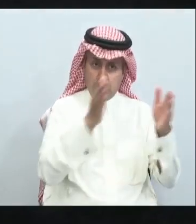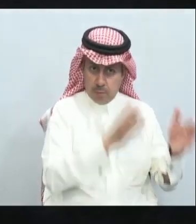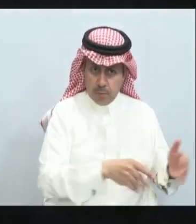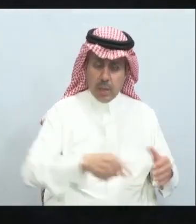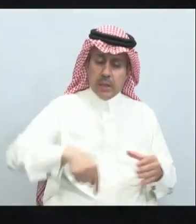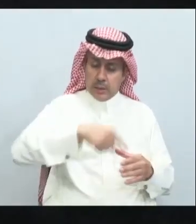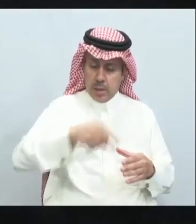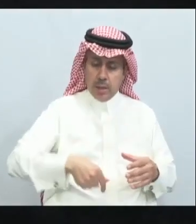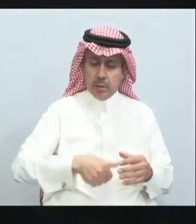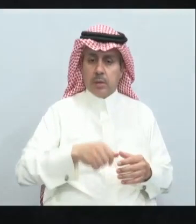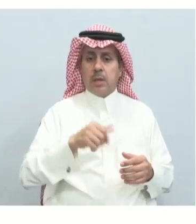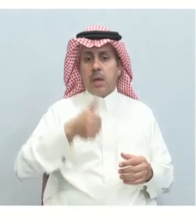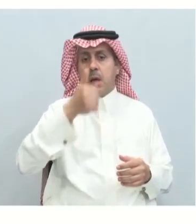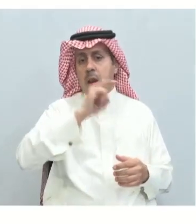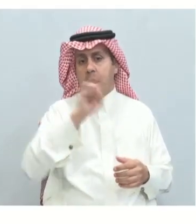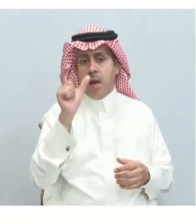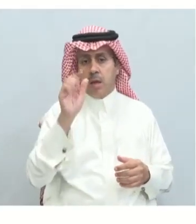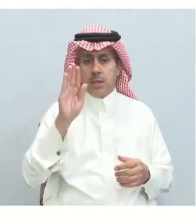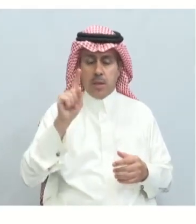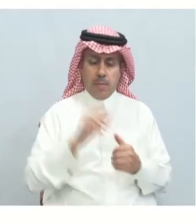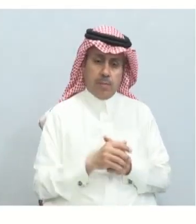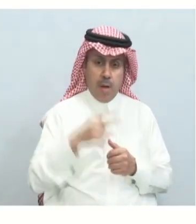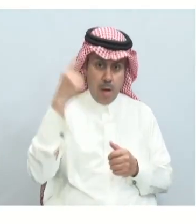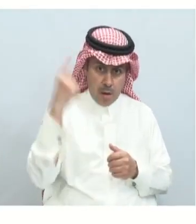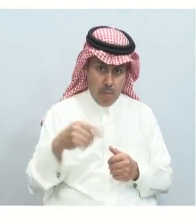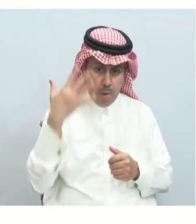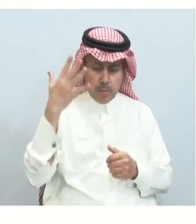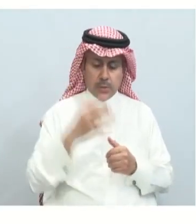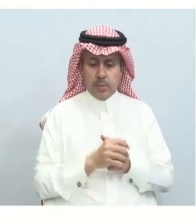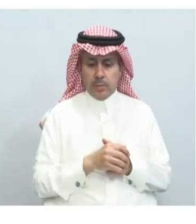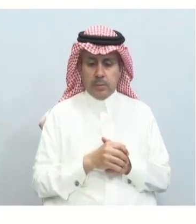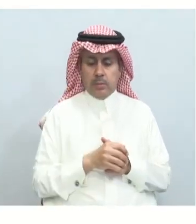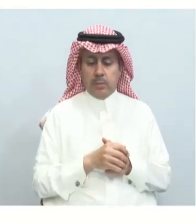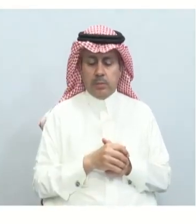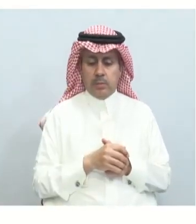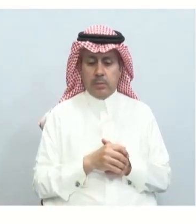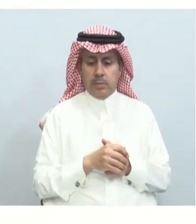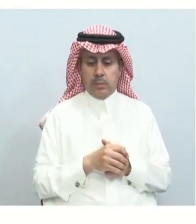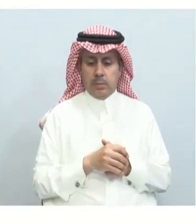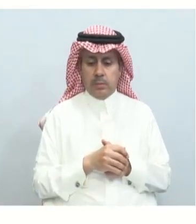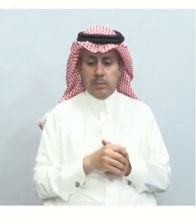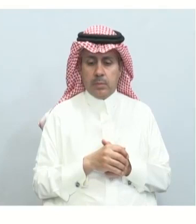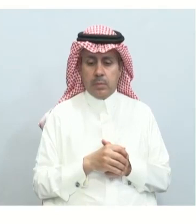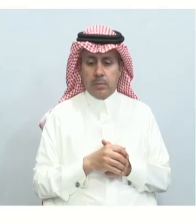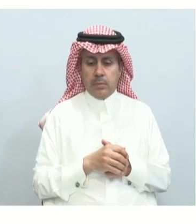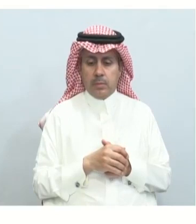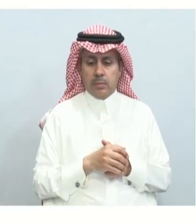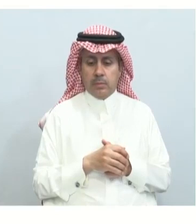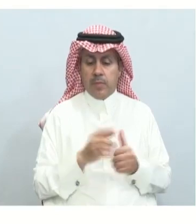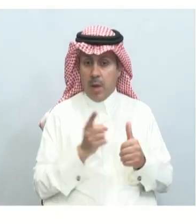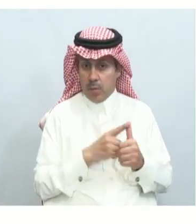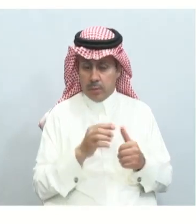اختلاط الانساب فهي محرمه وايضا لما يترتب عليها من امور ايضا تؤدي الى حرمتها